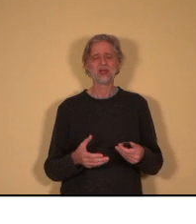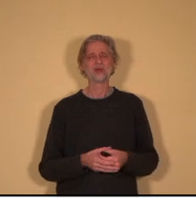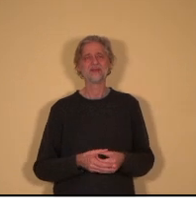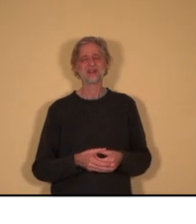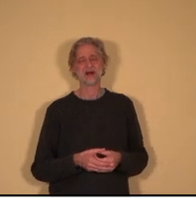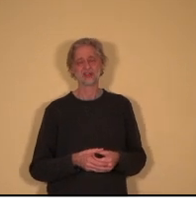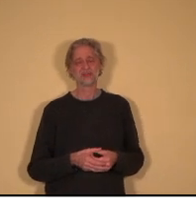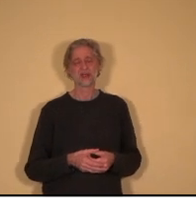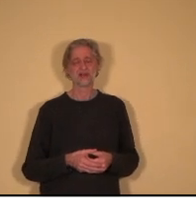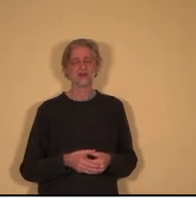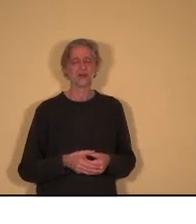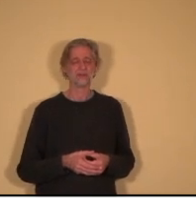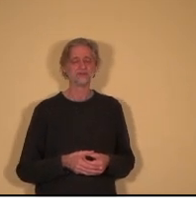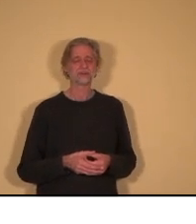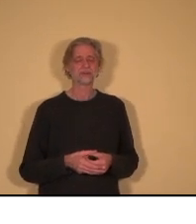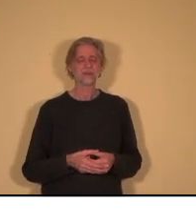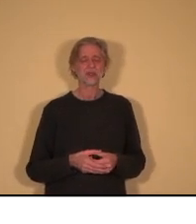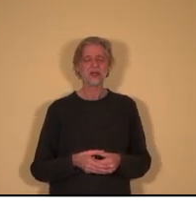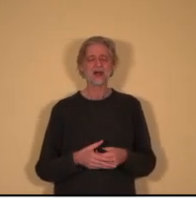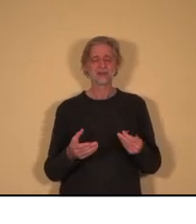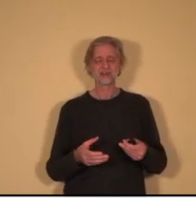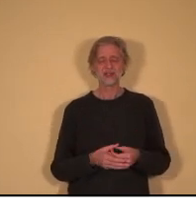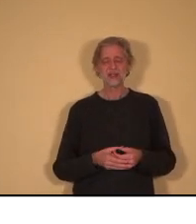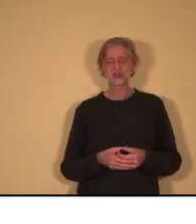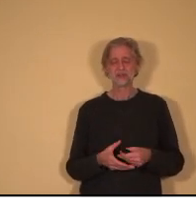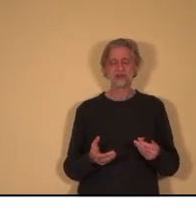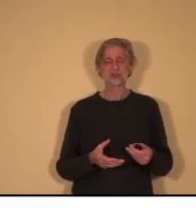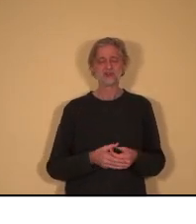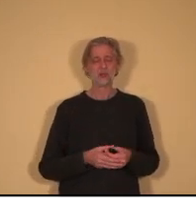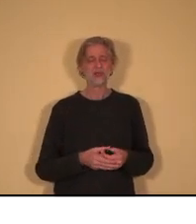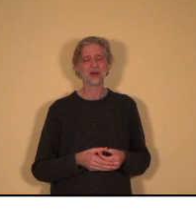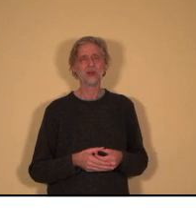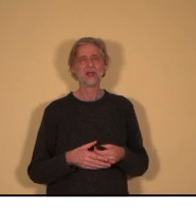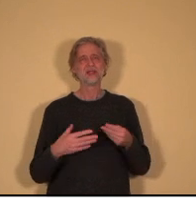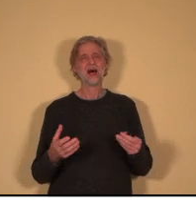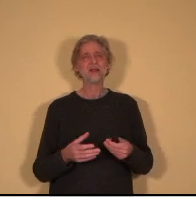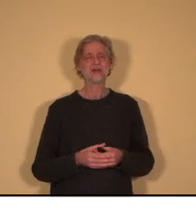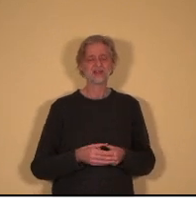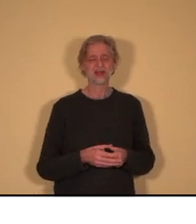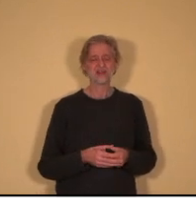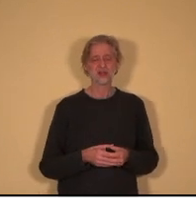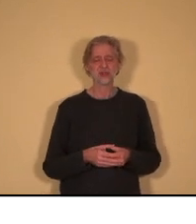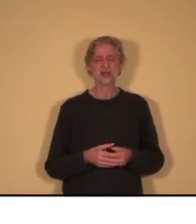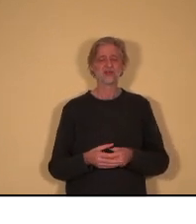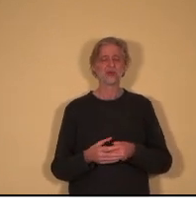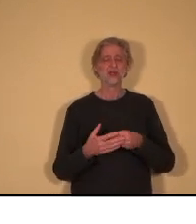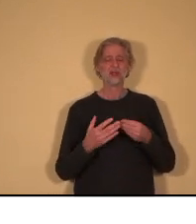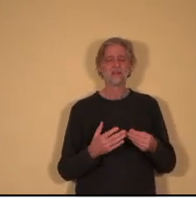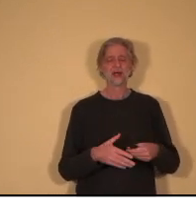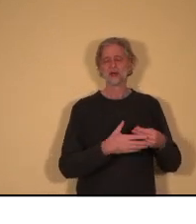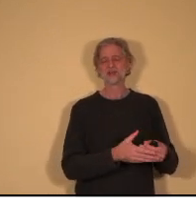ist die Umkehrung der Wassergas-Schiff-Reaktion. Also was ich hier hingeschrieben habe, ist schon diese Umkehrung. Die eigentliche